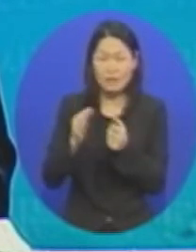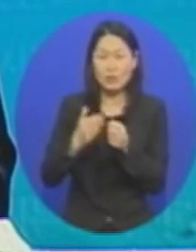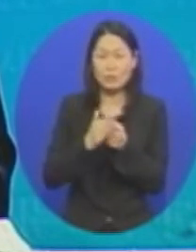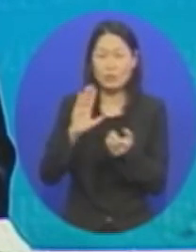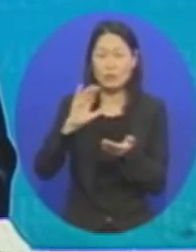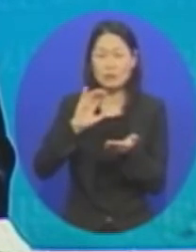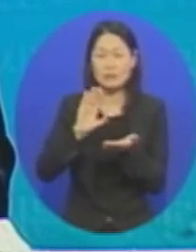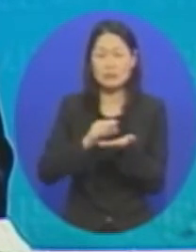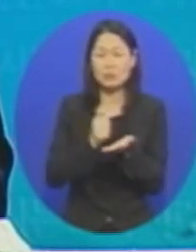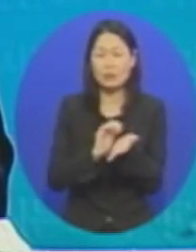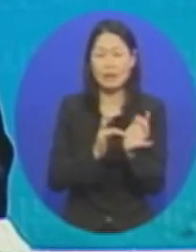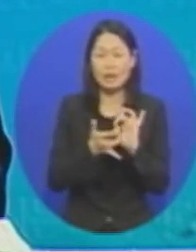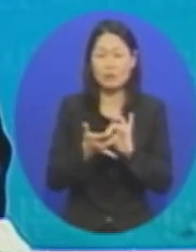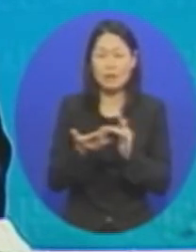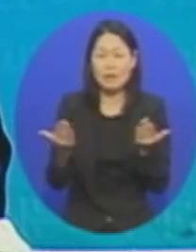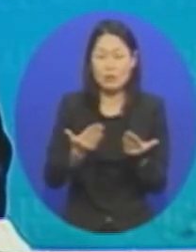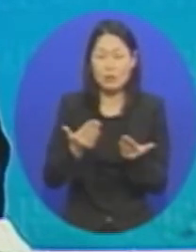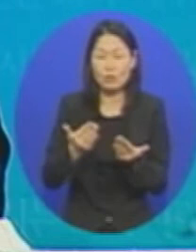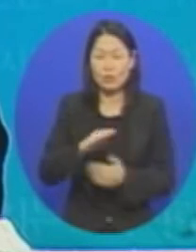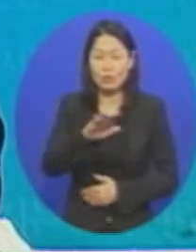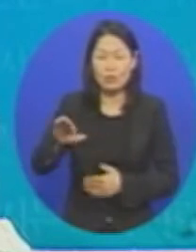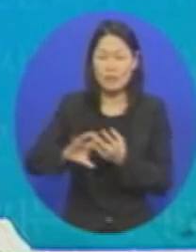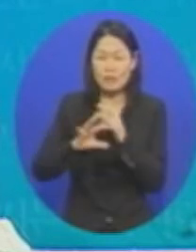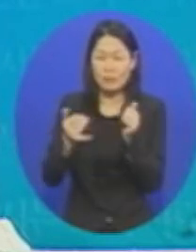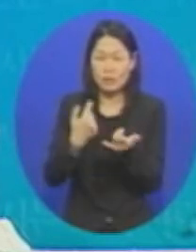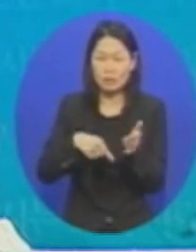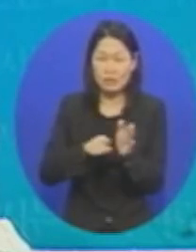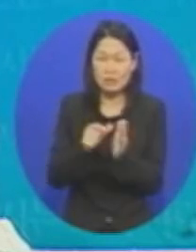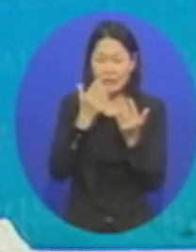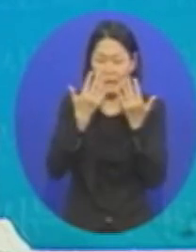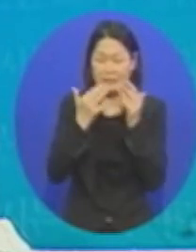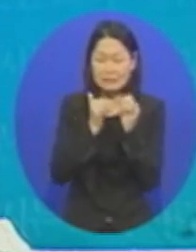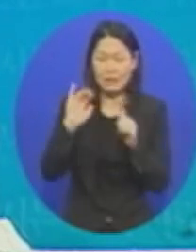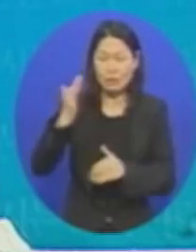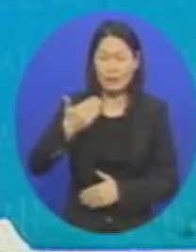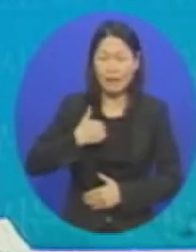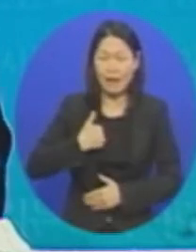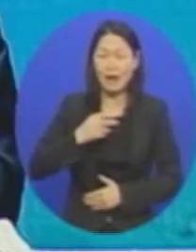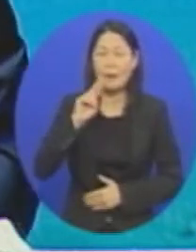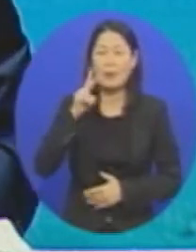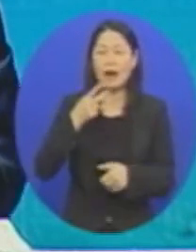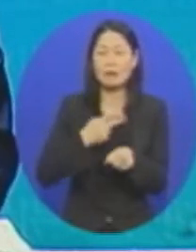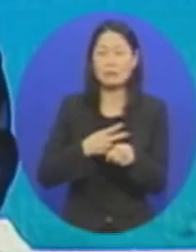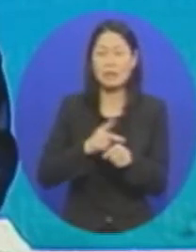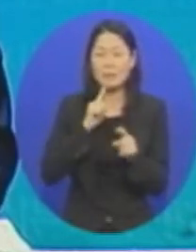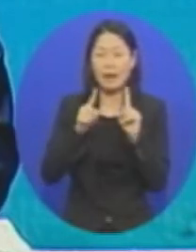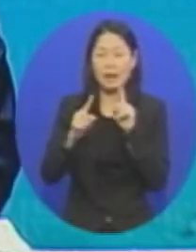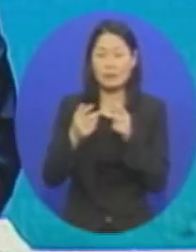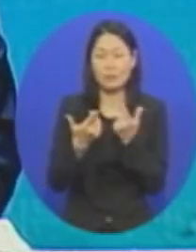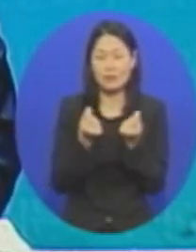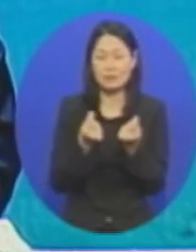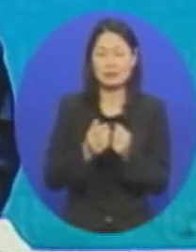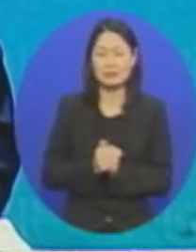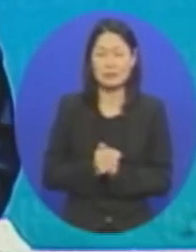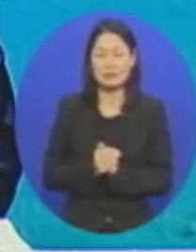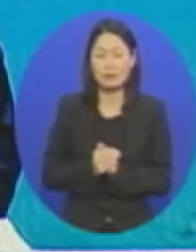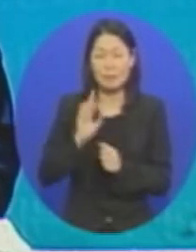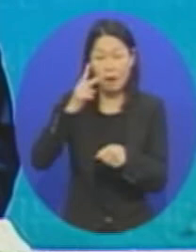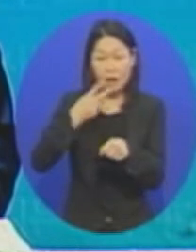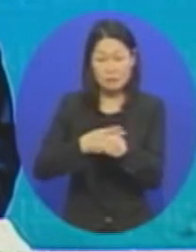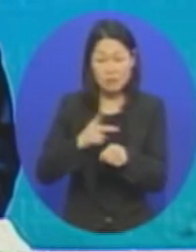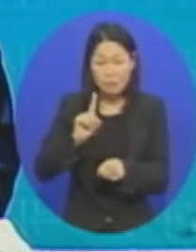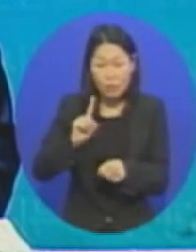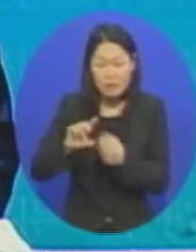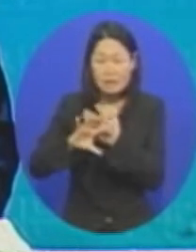위하여 갇힌 자 된 나 바울이 말하거니와 사도 바울은 이방인 의 시대가